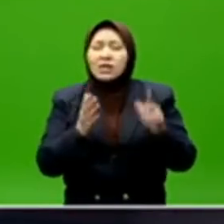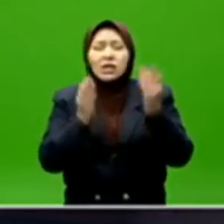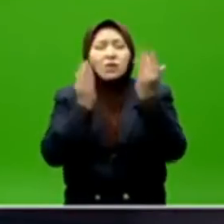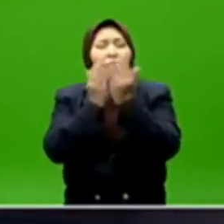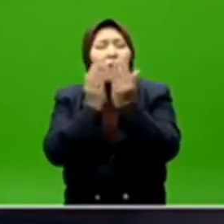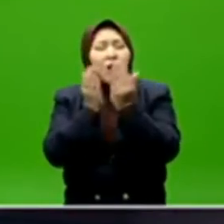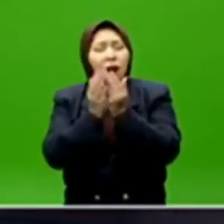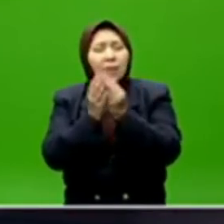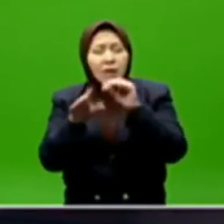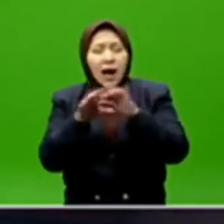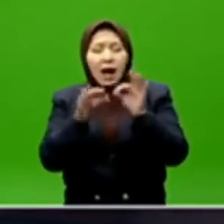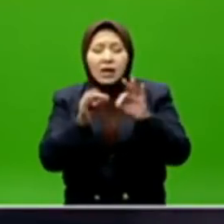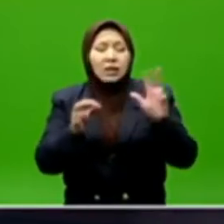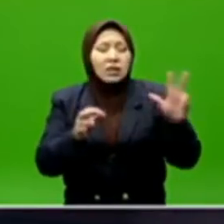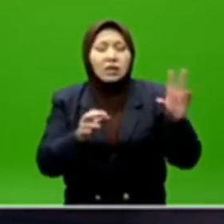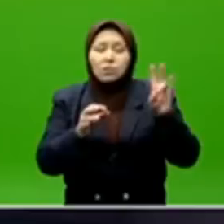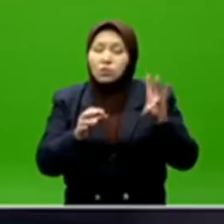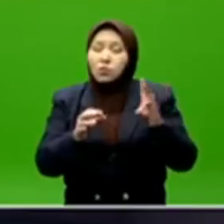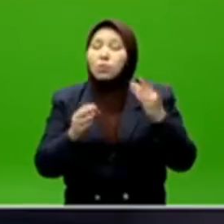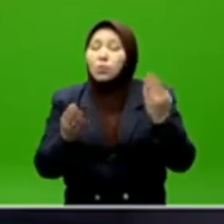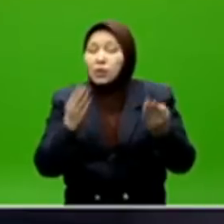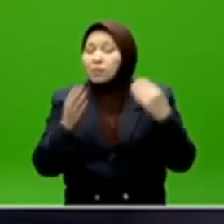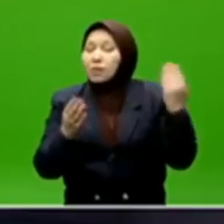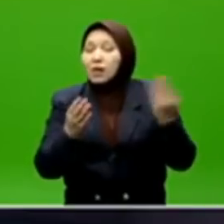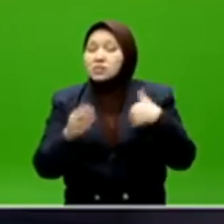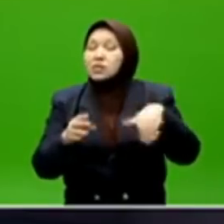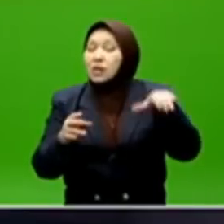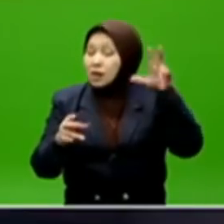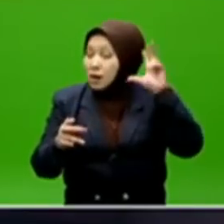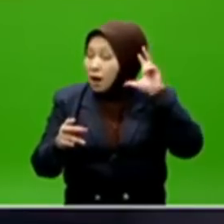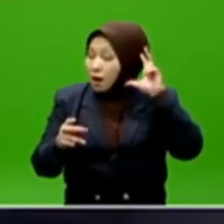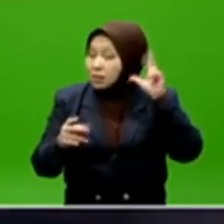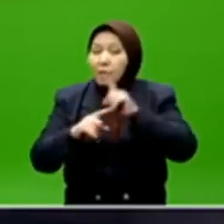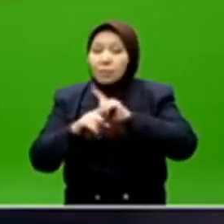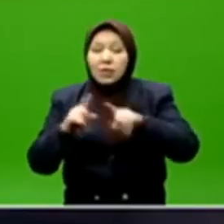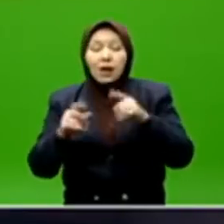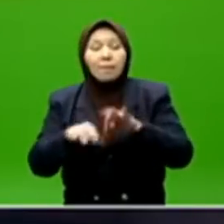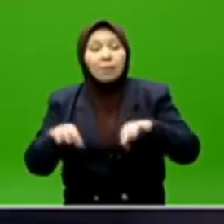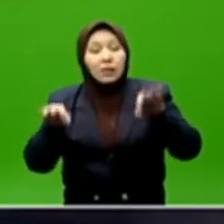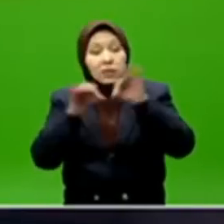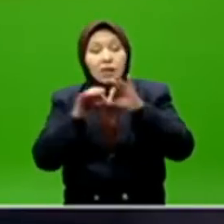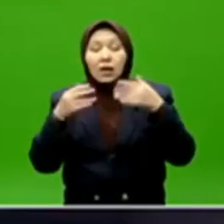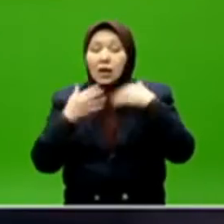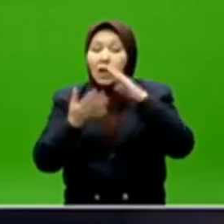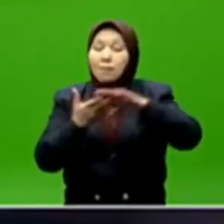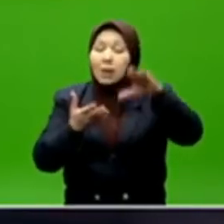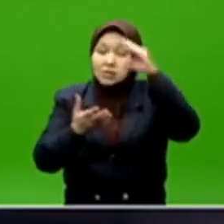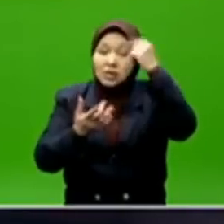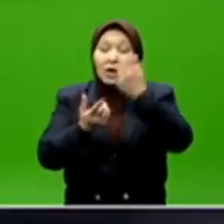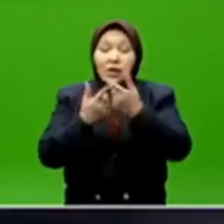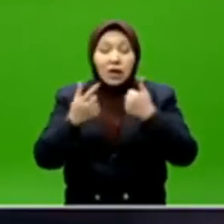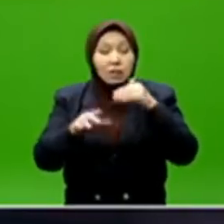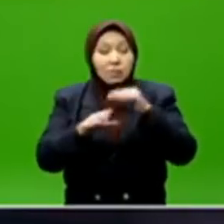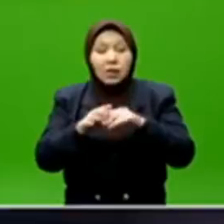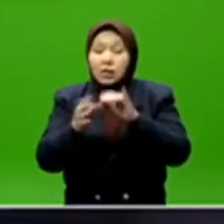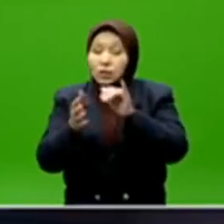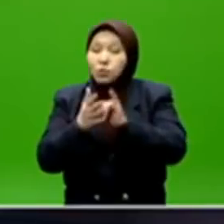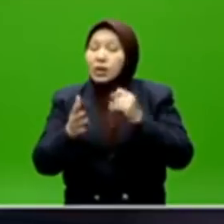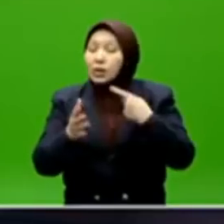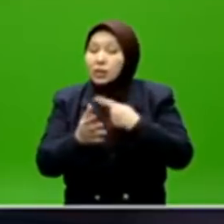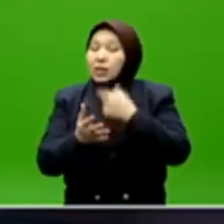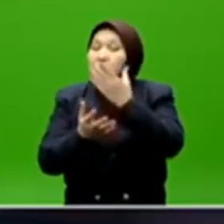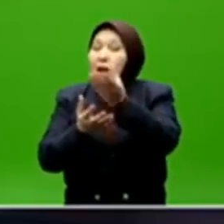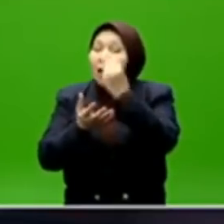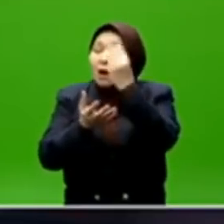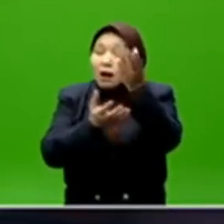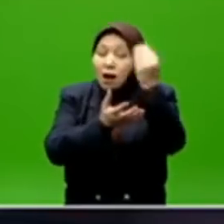ayat 37. Tuan-tuan mungkin biasa dengar, tetapi yang penting ialah pelajaran daripada itu yang kita nak ambil untuk